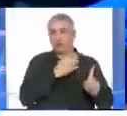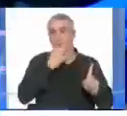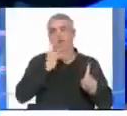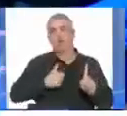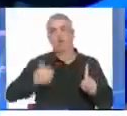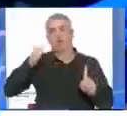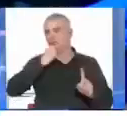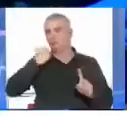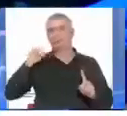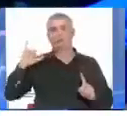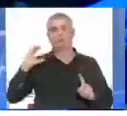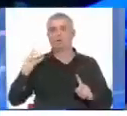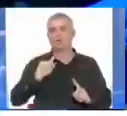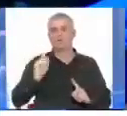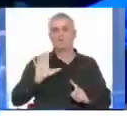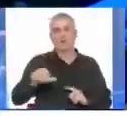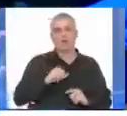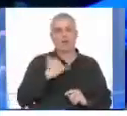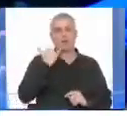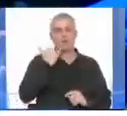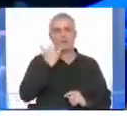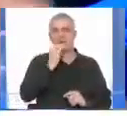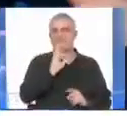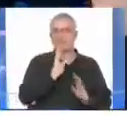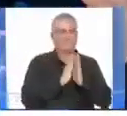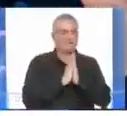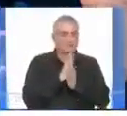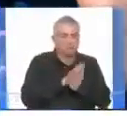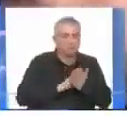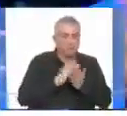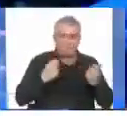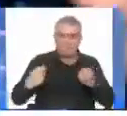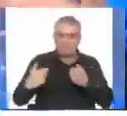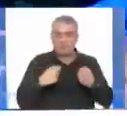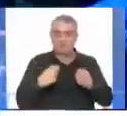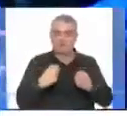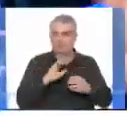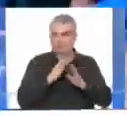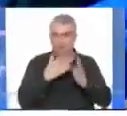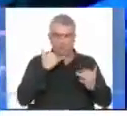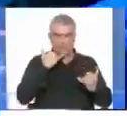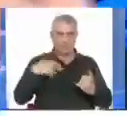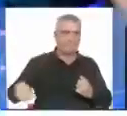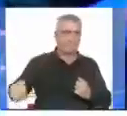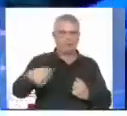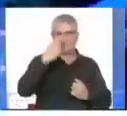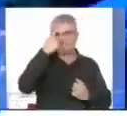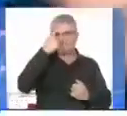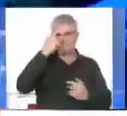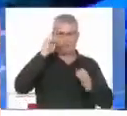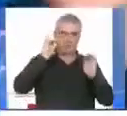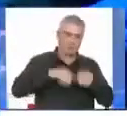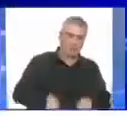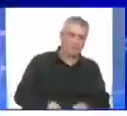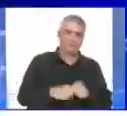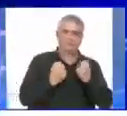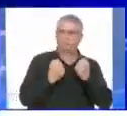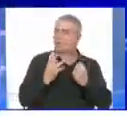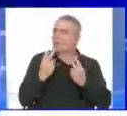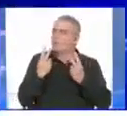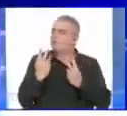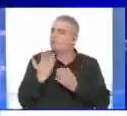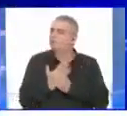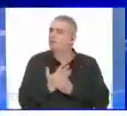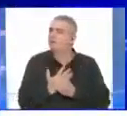וביקשו ממני גם לא לקחת את הטלפון שלה ולא מבקש שום התכתבויות. הרי כל הטלפונים שלה, אתם יודעים, טבעו, נשברו. למה זה חשוב